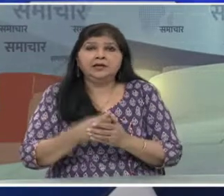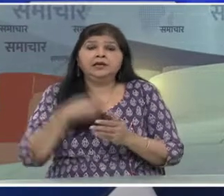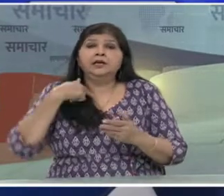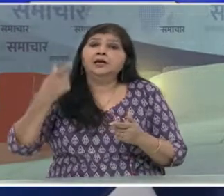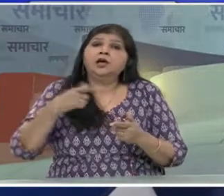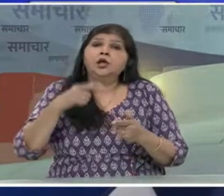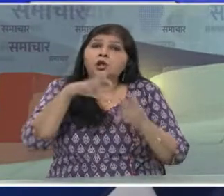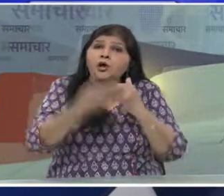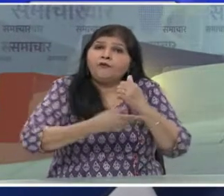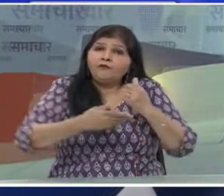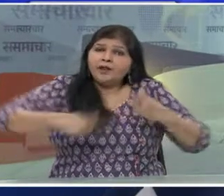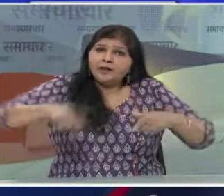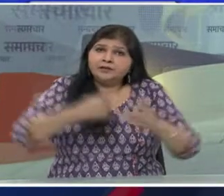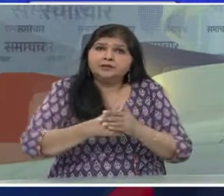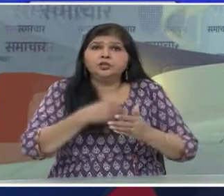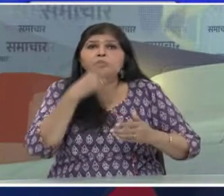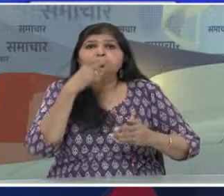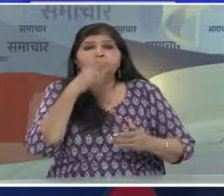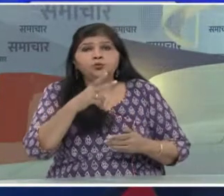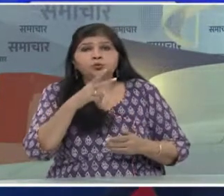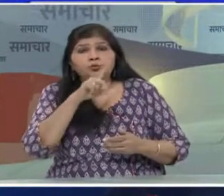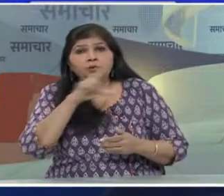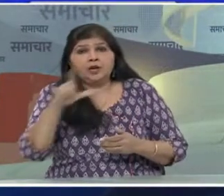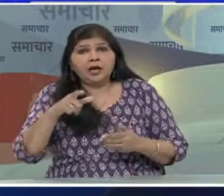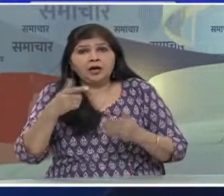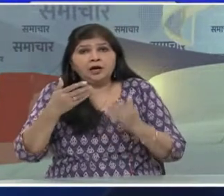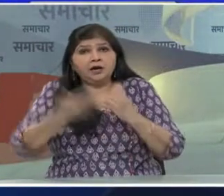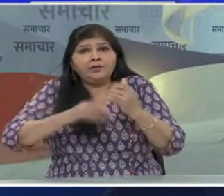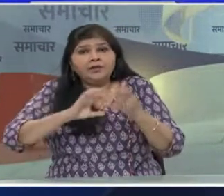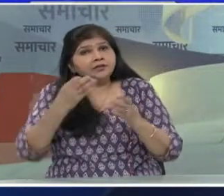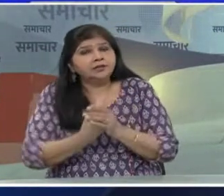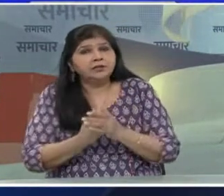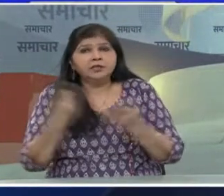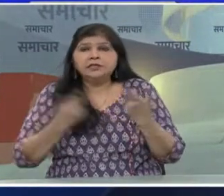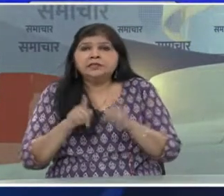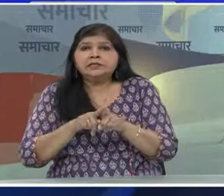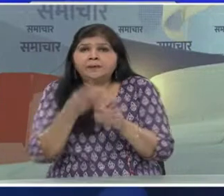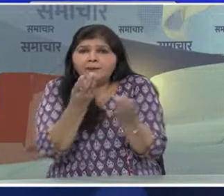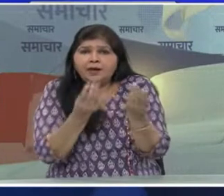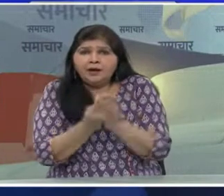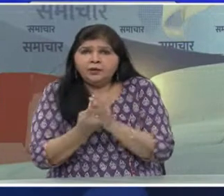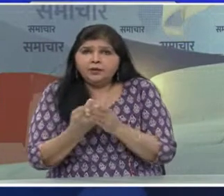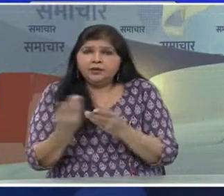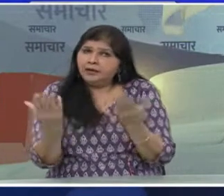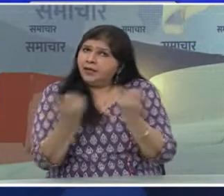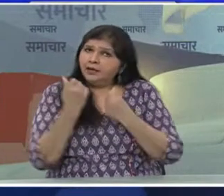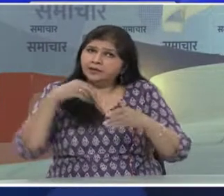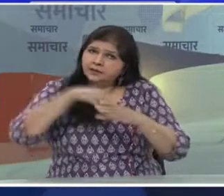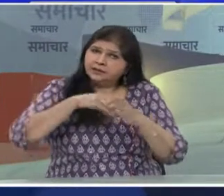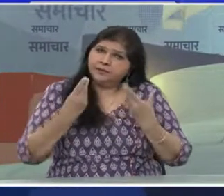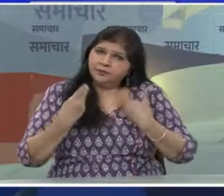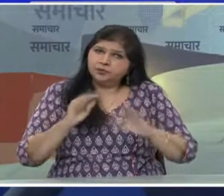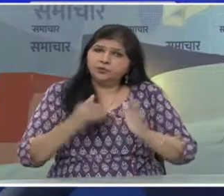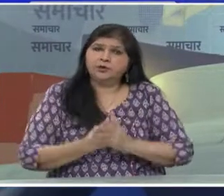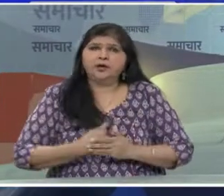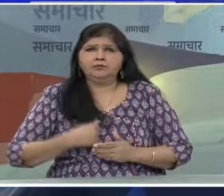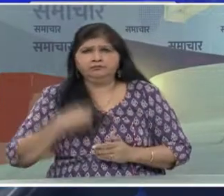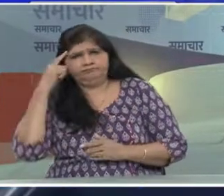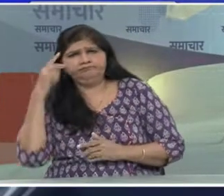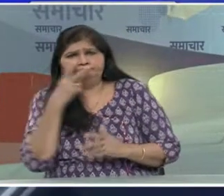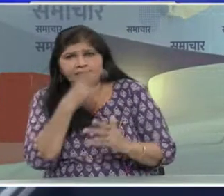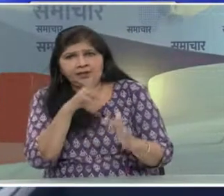एप्लीकेशन को अकाउंटिंग PFMS के लिए इस्तेमाल करना शुरू कर दिया है। आपने अनुभव किया